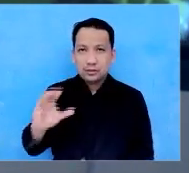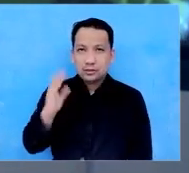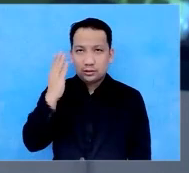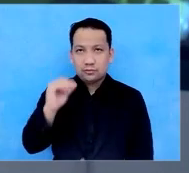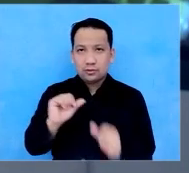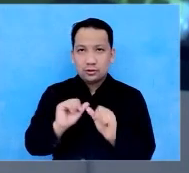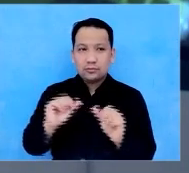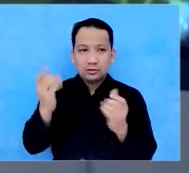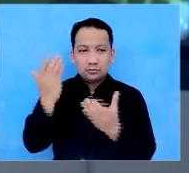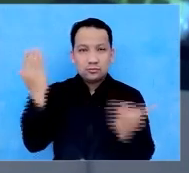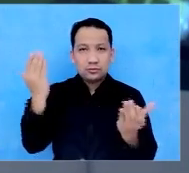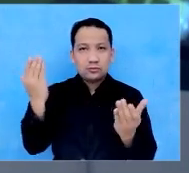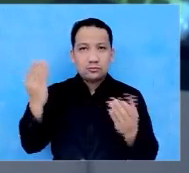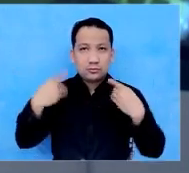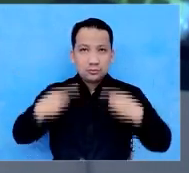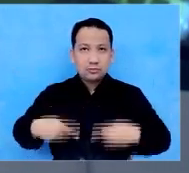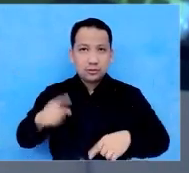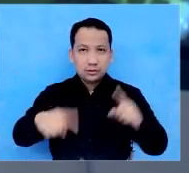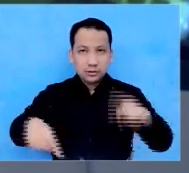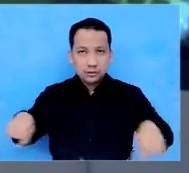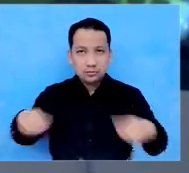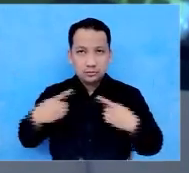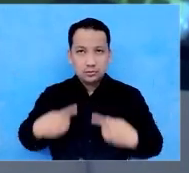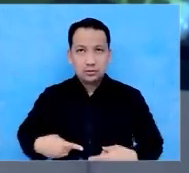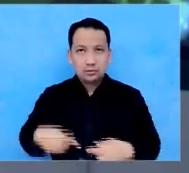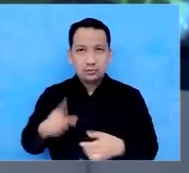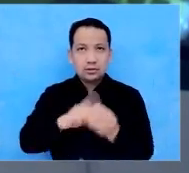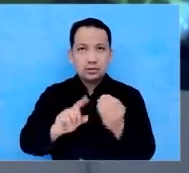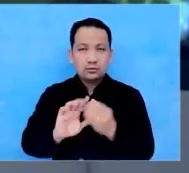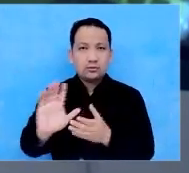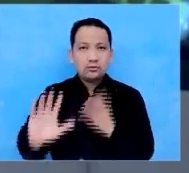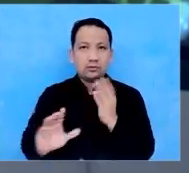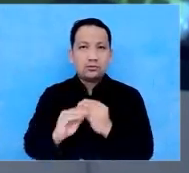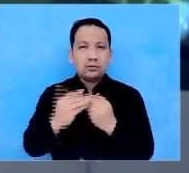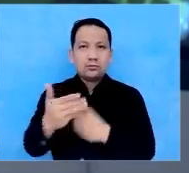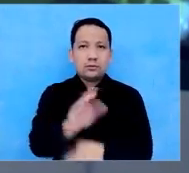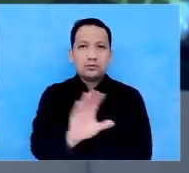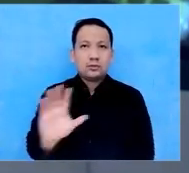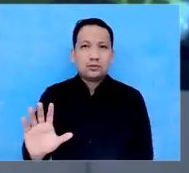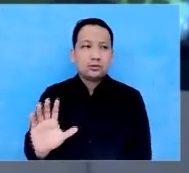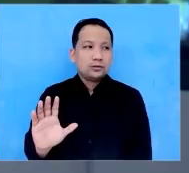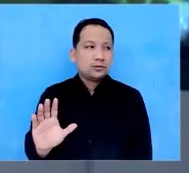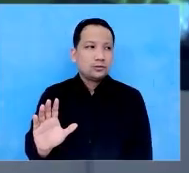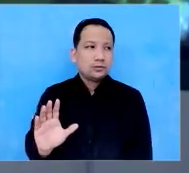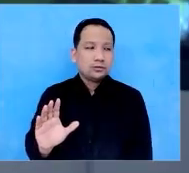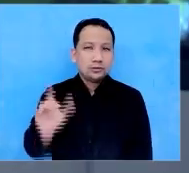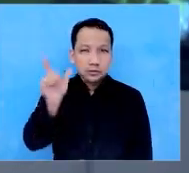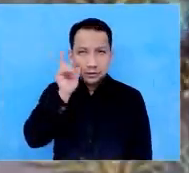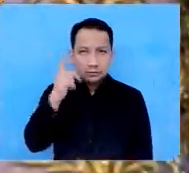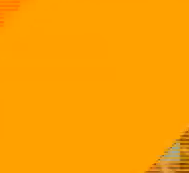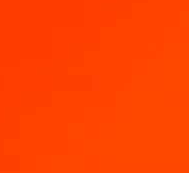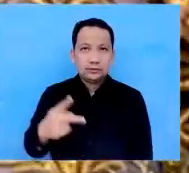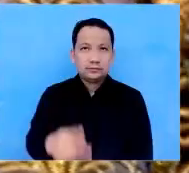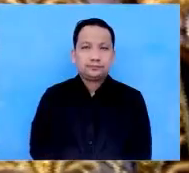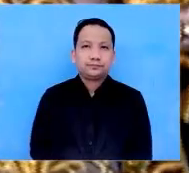imahe na binihisan ng iba't ibang mga damit ng mga deboto. Nasa front line ng balitang yan, si Laila Pangilinan.